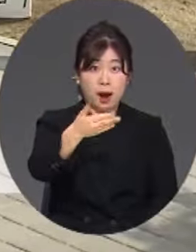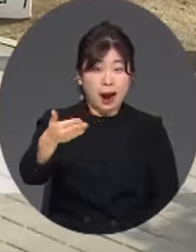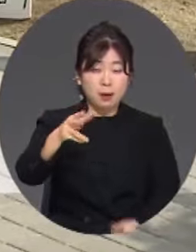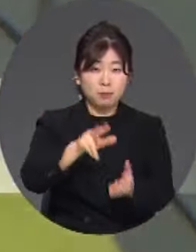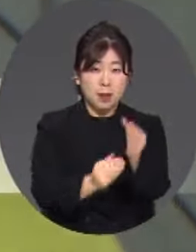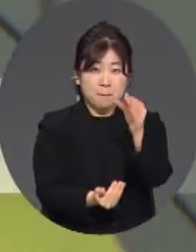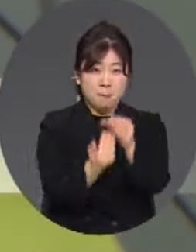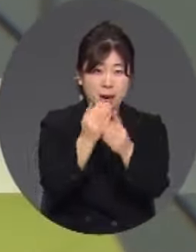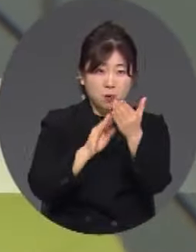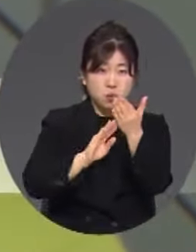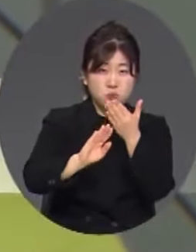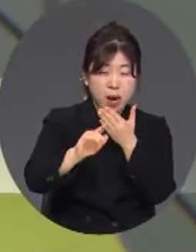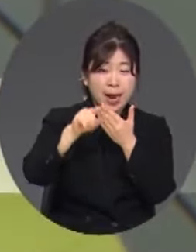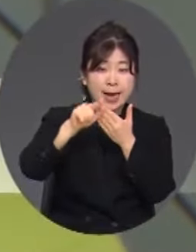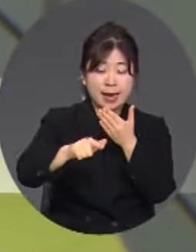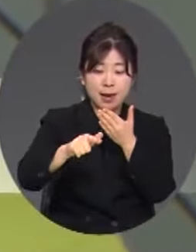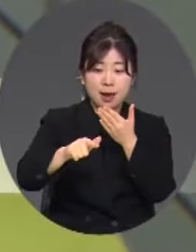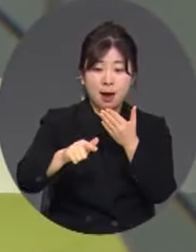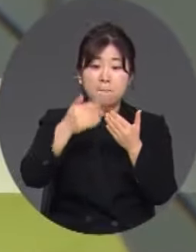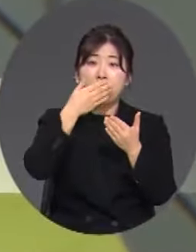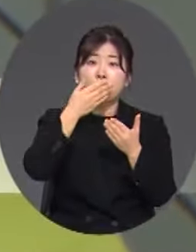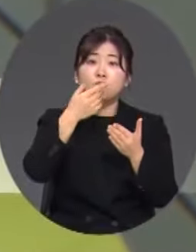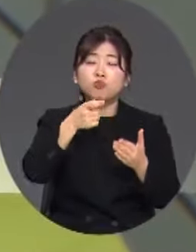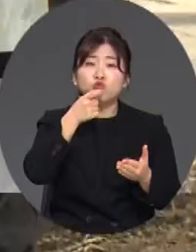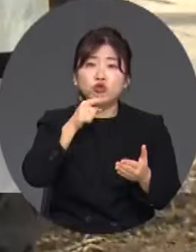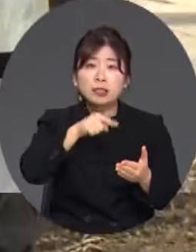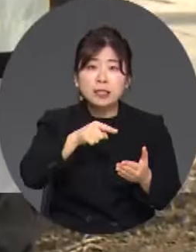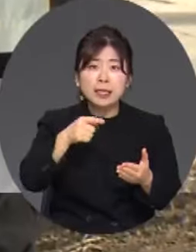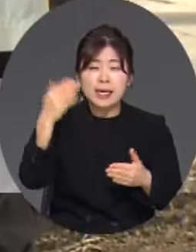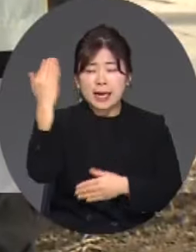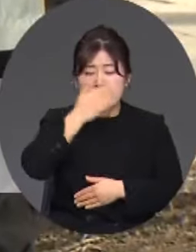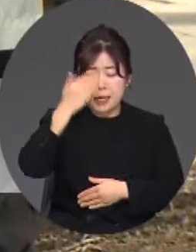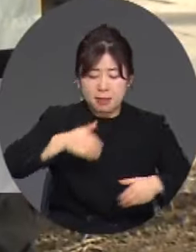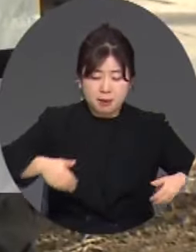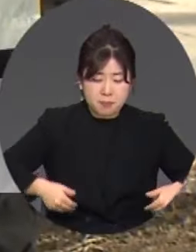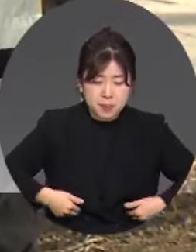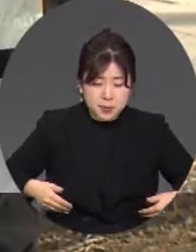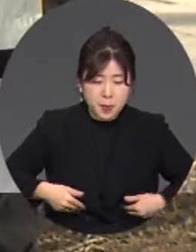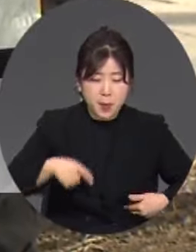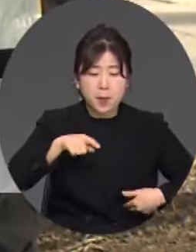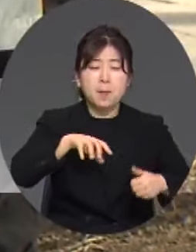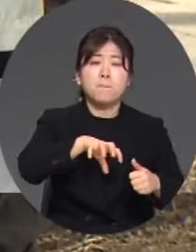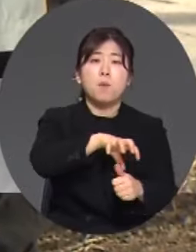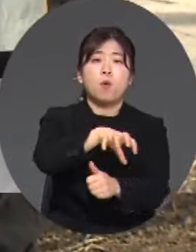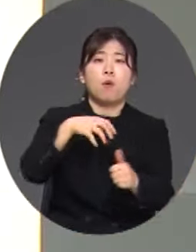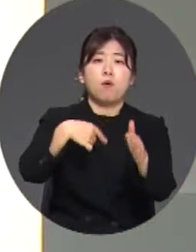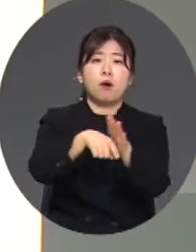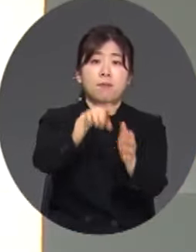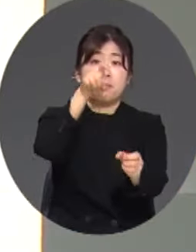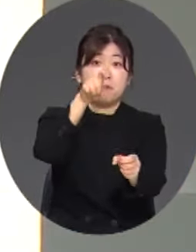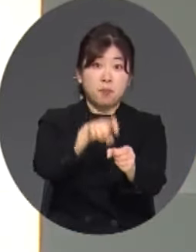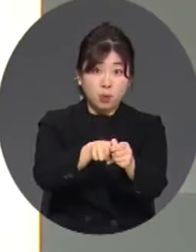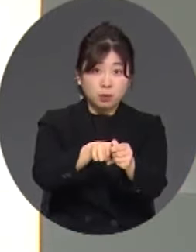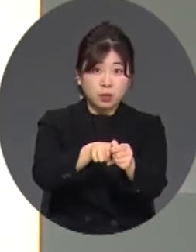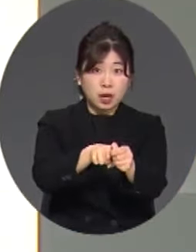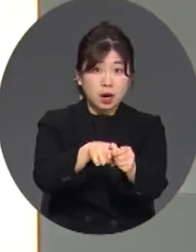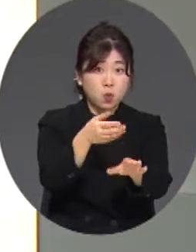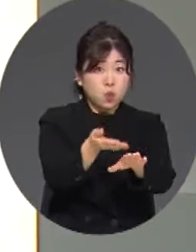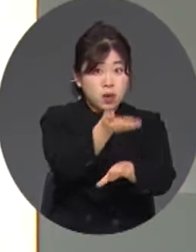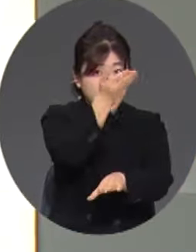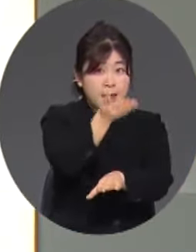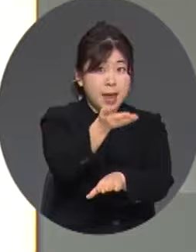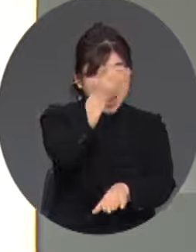지속해서 영남 주민의 식수원인 낙동강의 수질을 개선하고 생태계를 보존하기 위해 낙동강 최상류